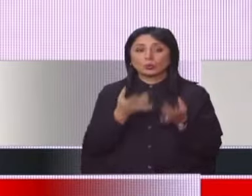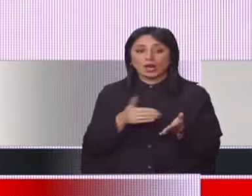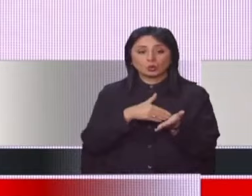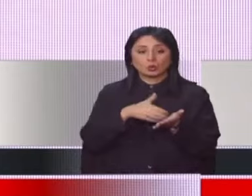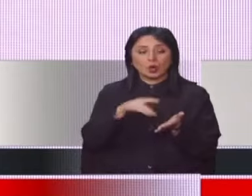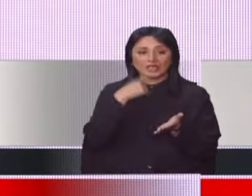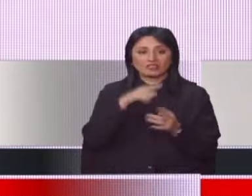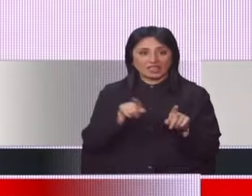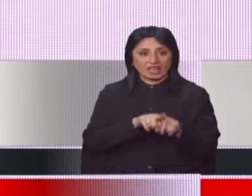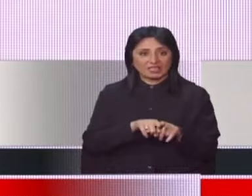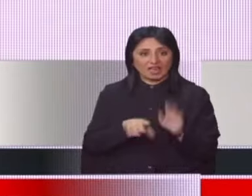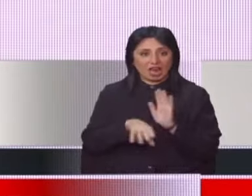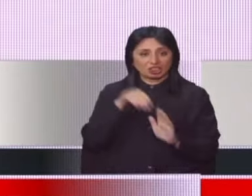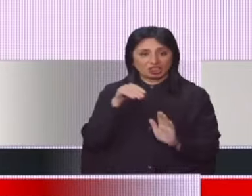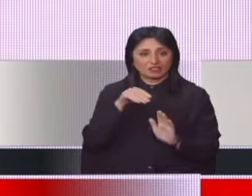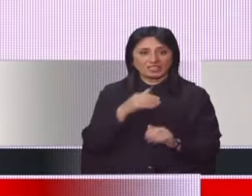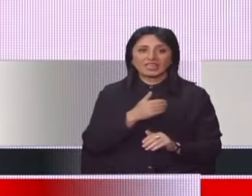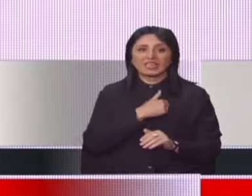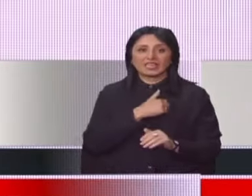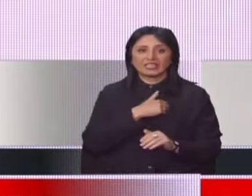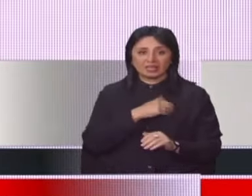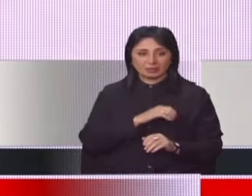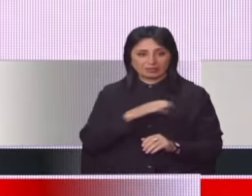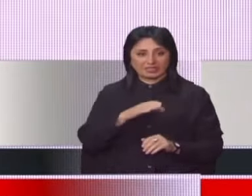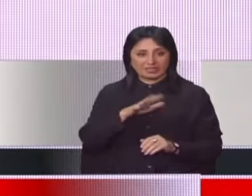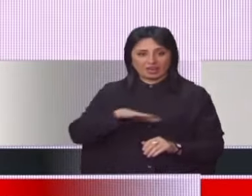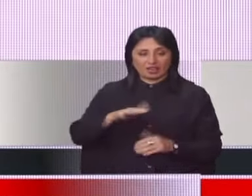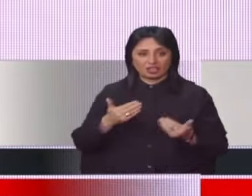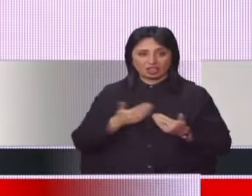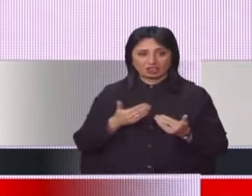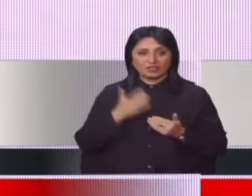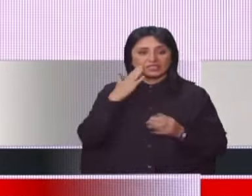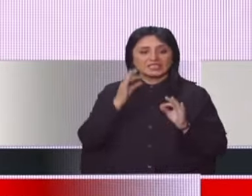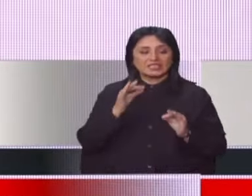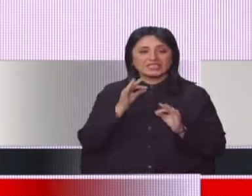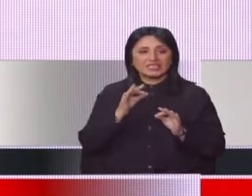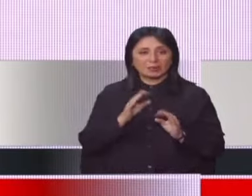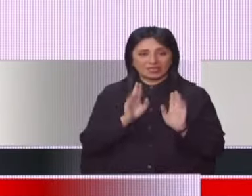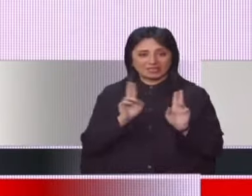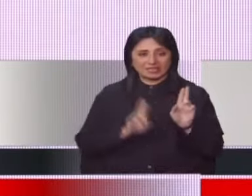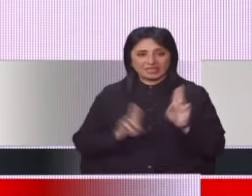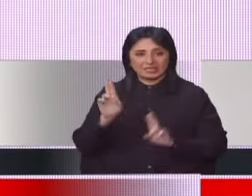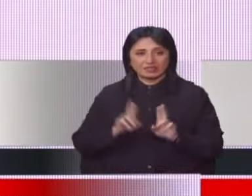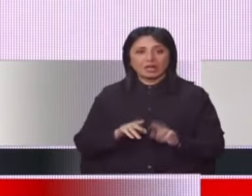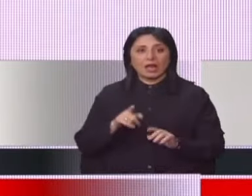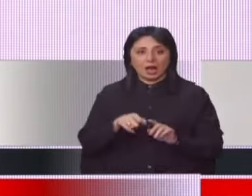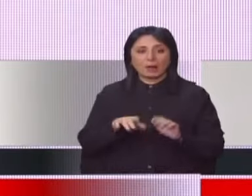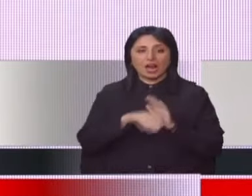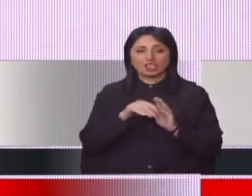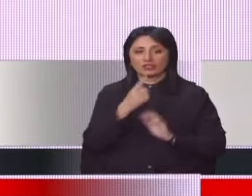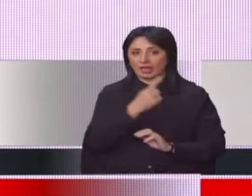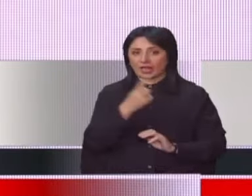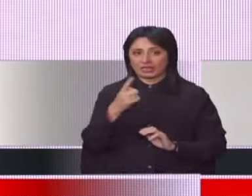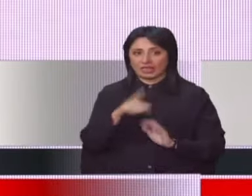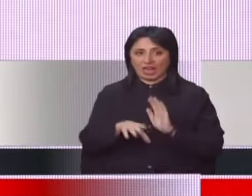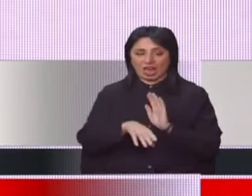უარს სიტყვით აი ასეთ არჩევანზე და გინდათ რომ დიდარ ქვეყანაში ვიცხოვროთ, სამართლიანი წესები გქონდეს, მაშინ ამ არჩევნებზე